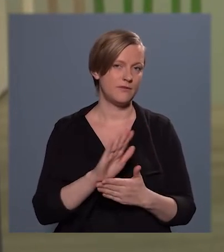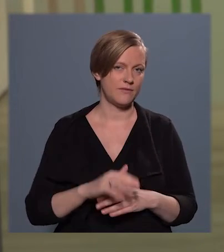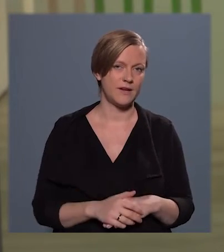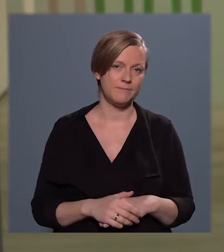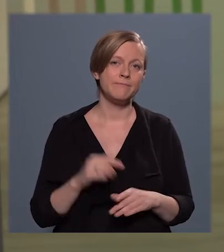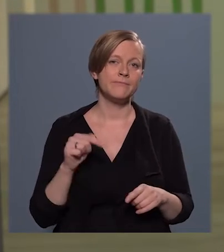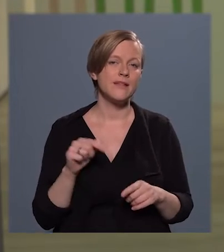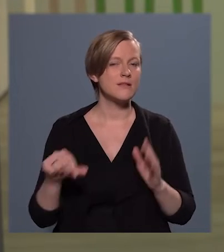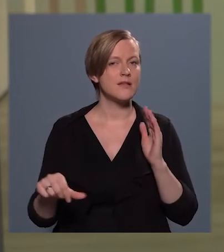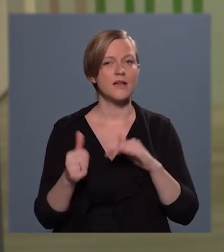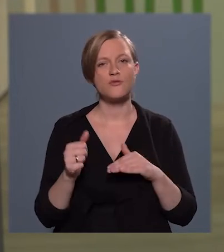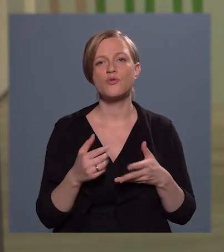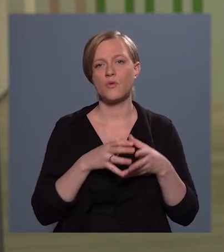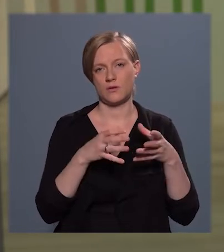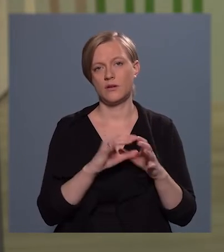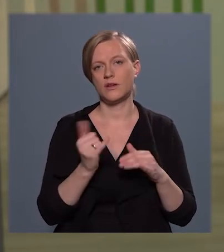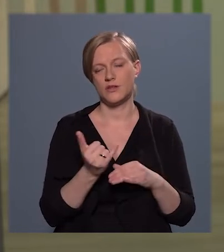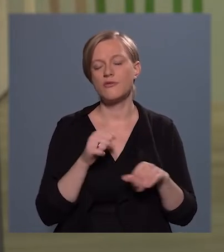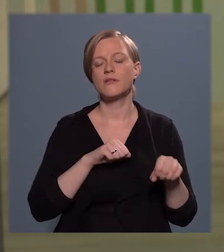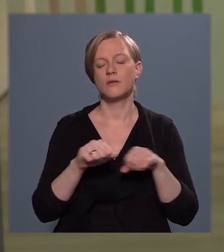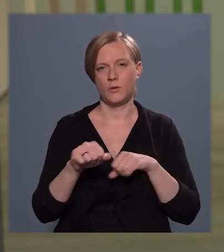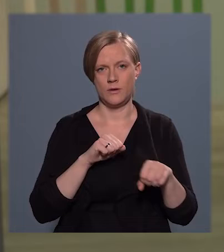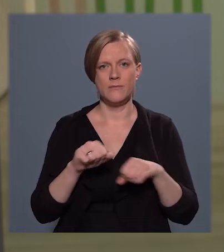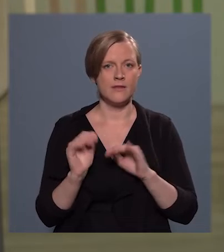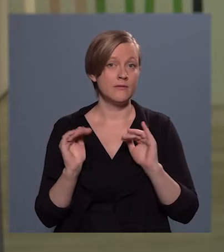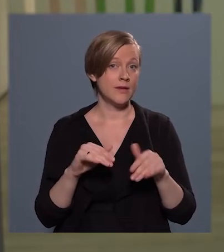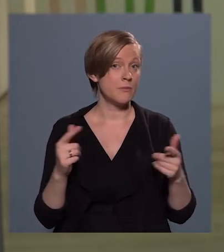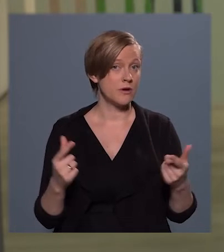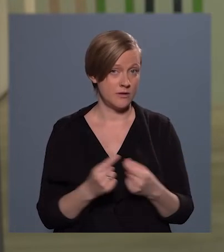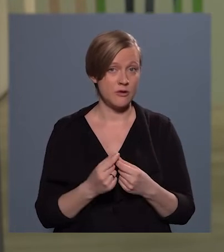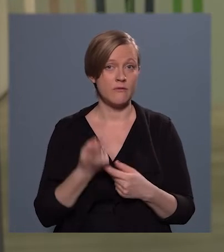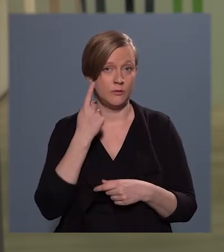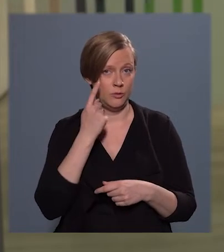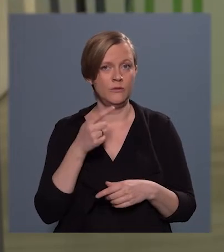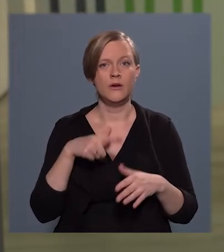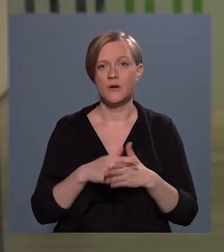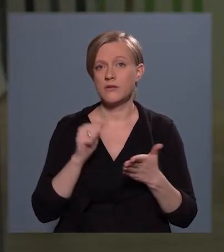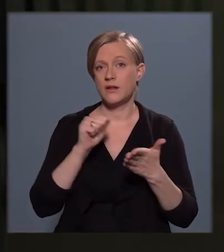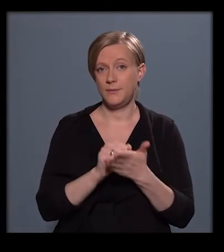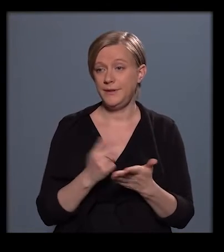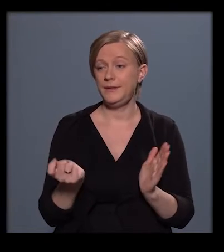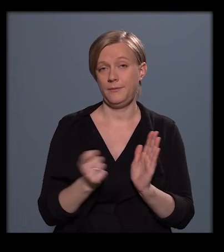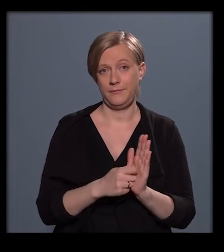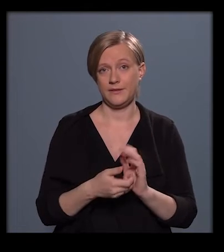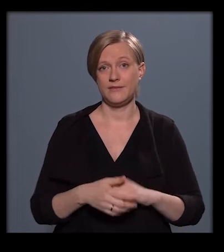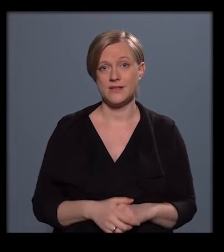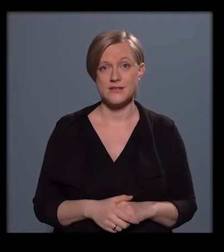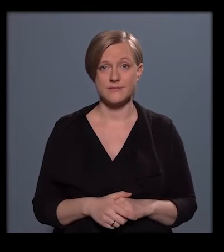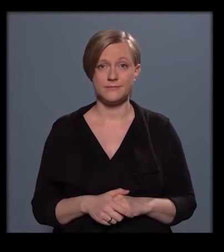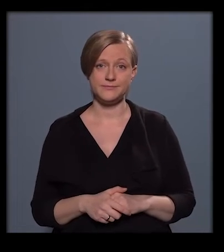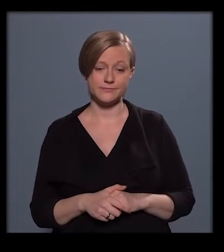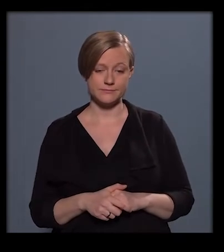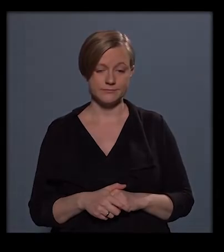az első adagot is az önkormányzat támogatásából tudta a közalapítvány megvásárolni.